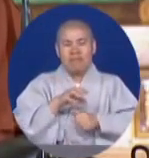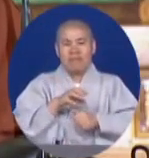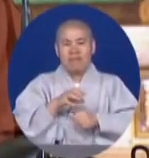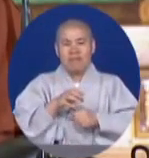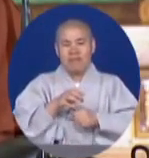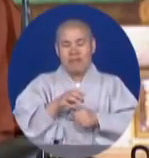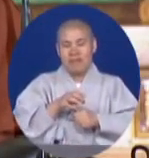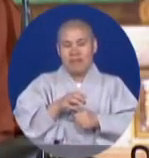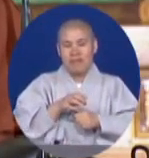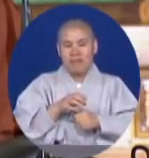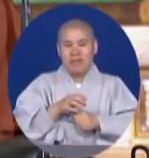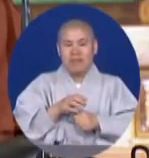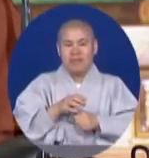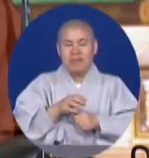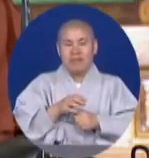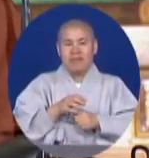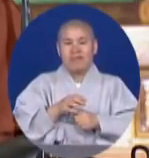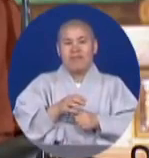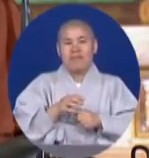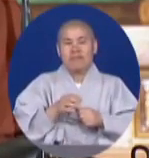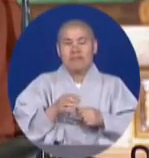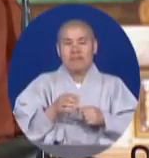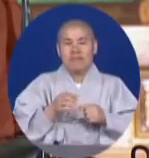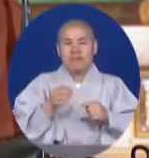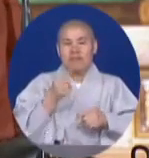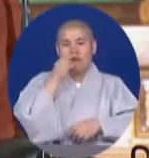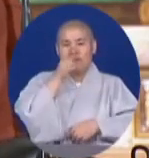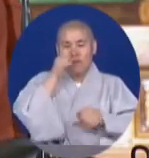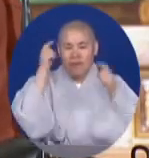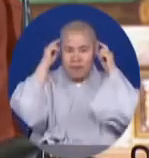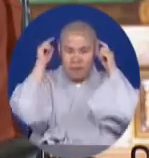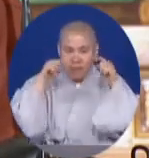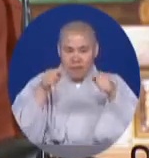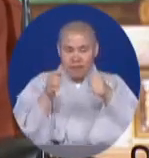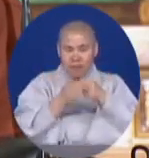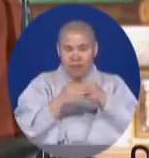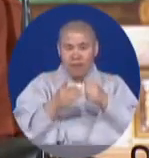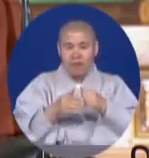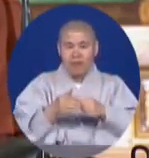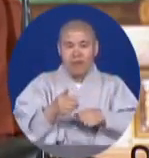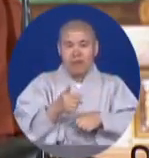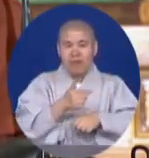이게 중생이 어리석은 겁니다. 선지식의 허물을 보지 말고